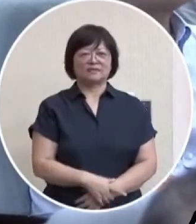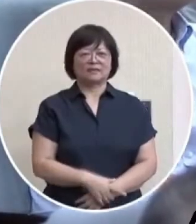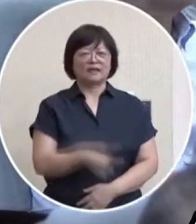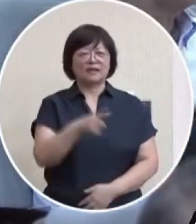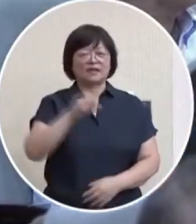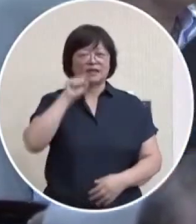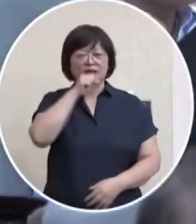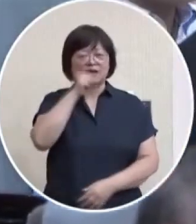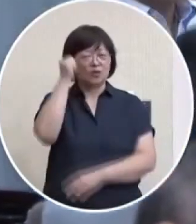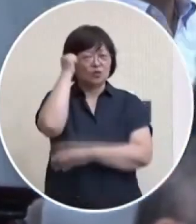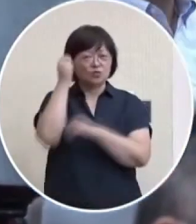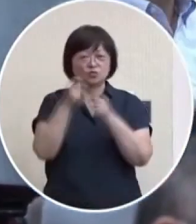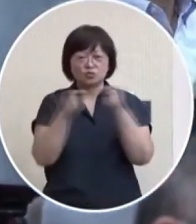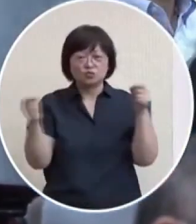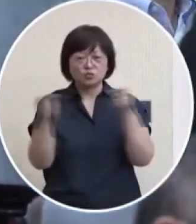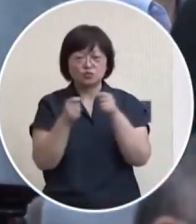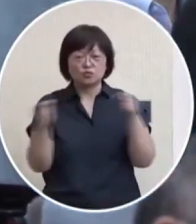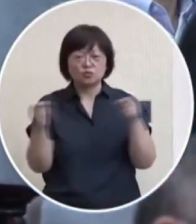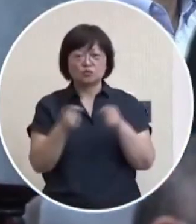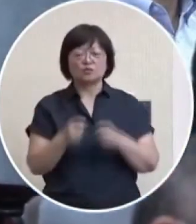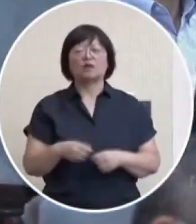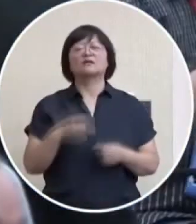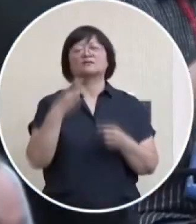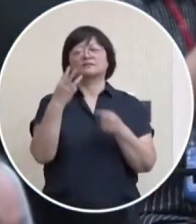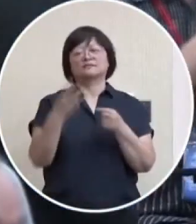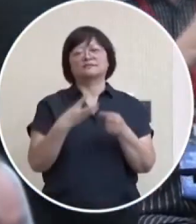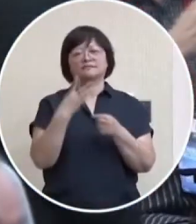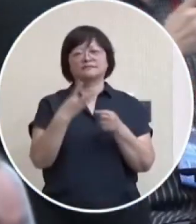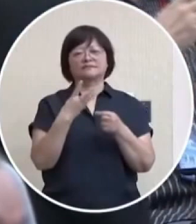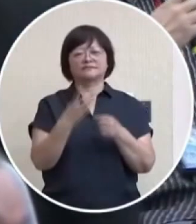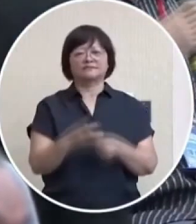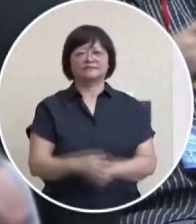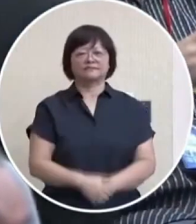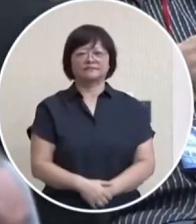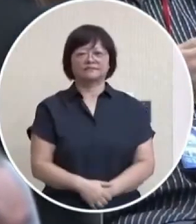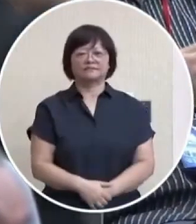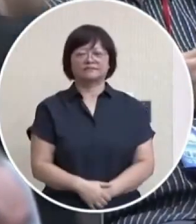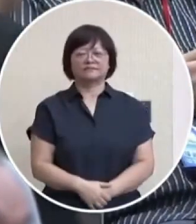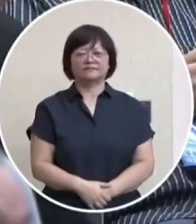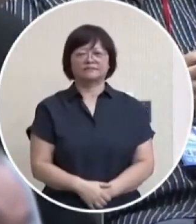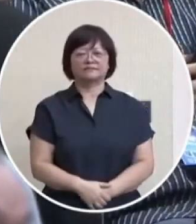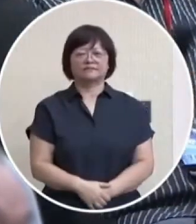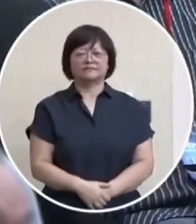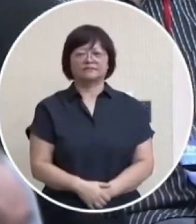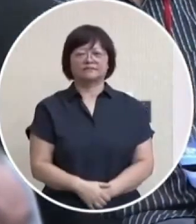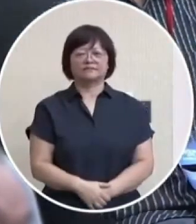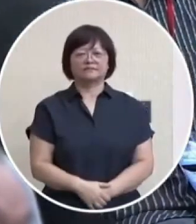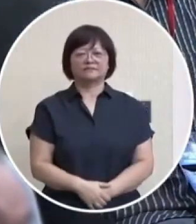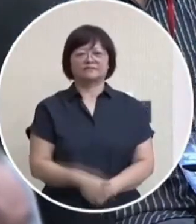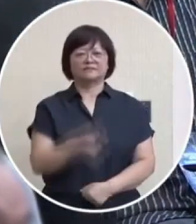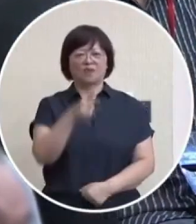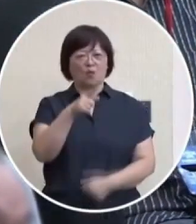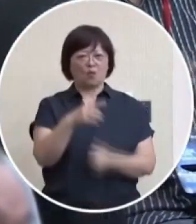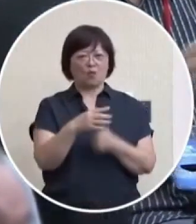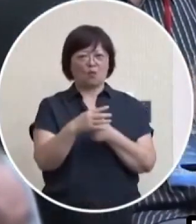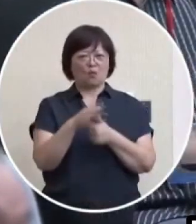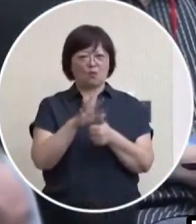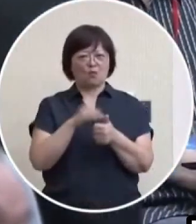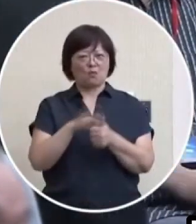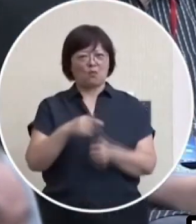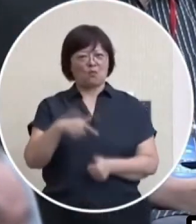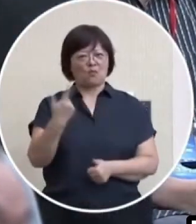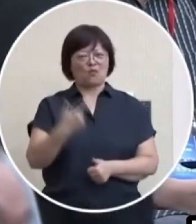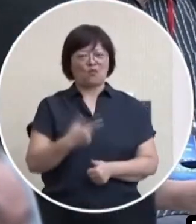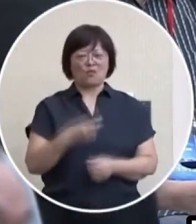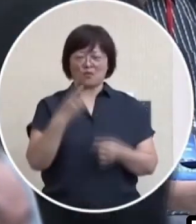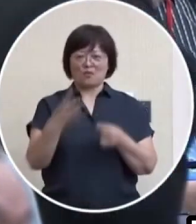年了？ 在台湾三年。 我讲，你学得真快哦，三年